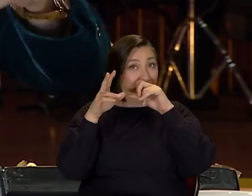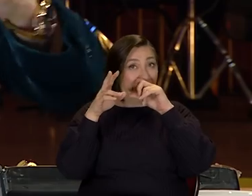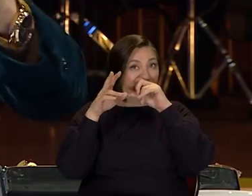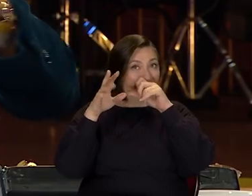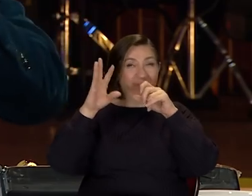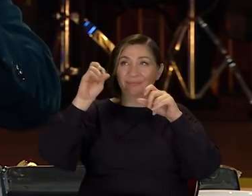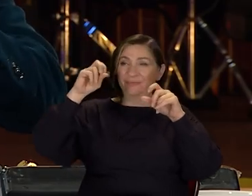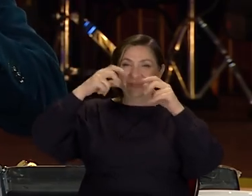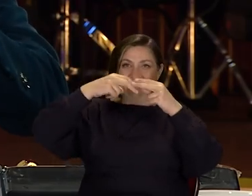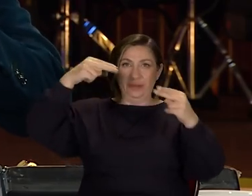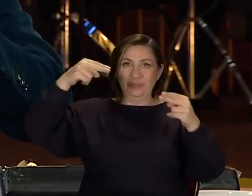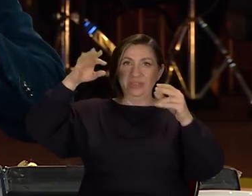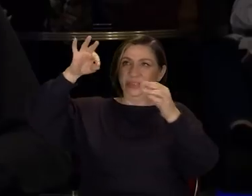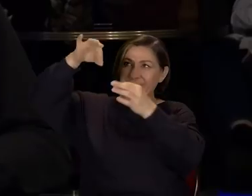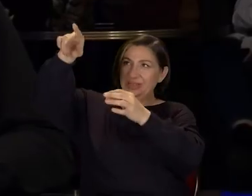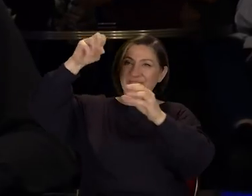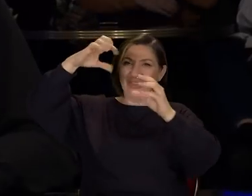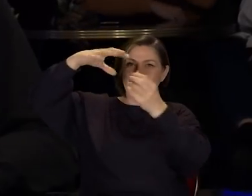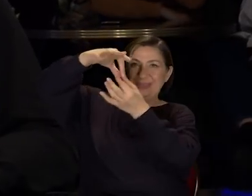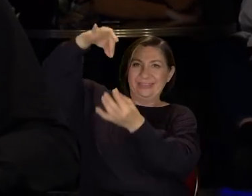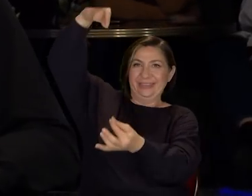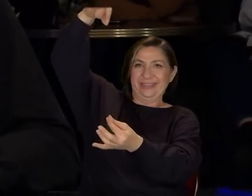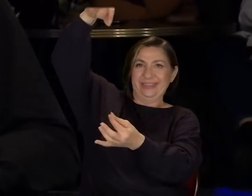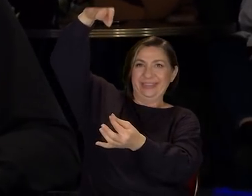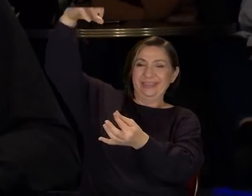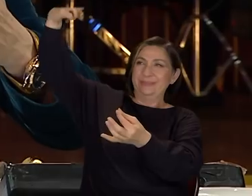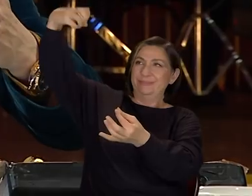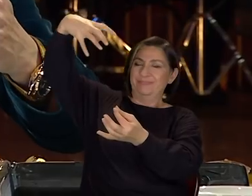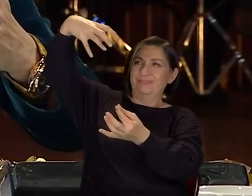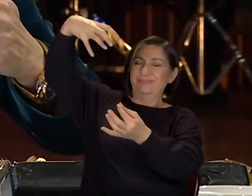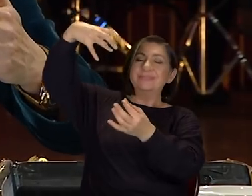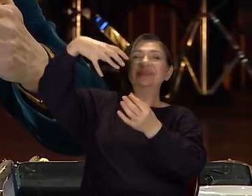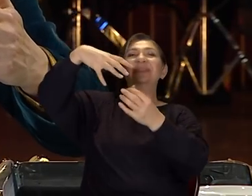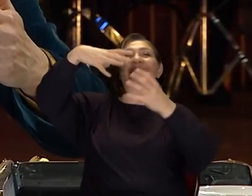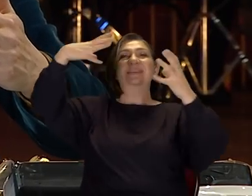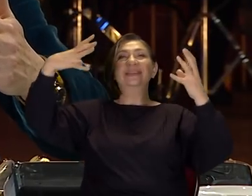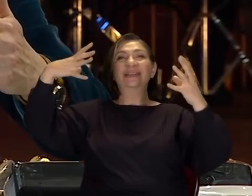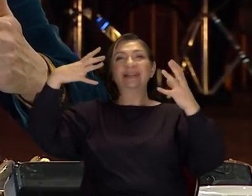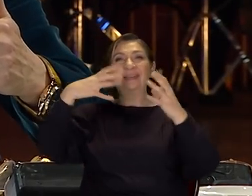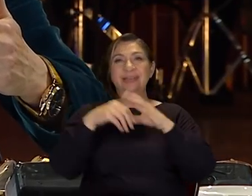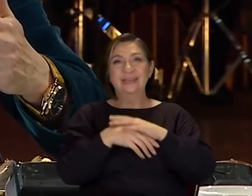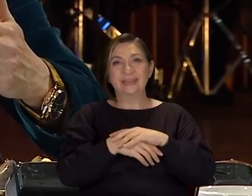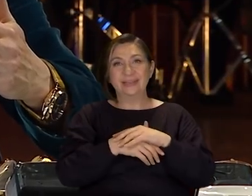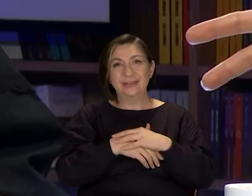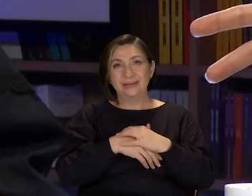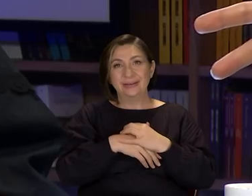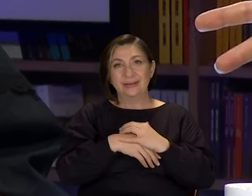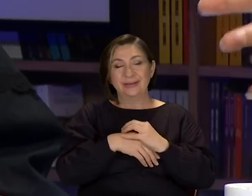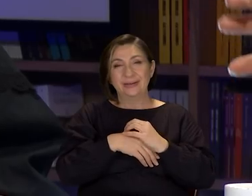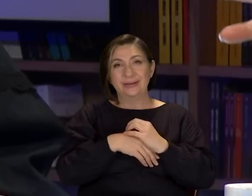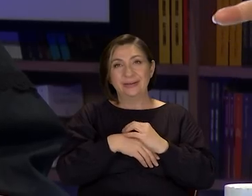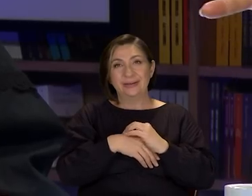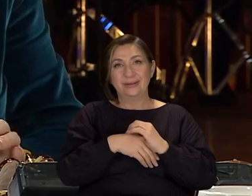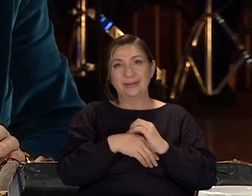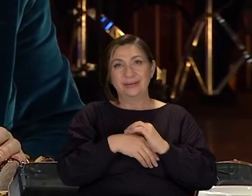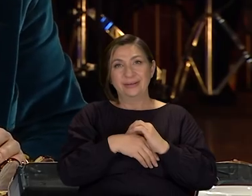ışığa, yani sonuçta bir objektif var. Film ışık alıyor açıldığı zaman objektif. Ondan